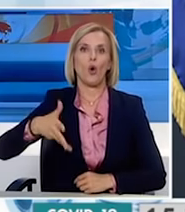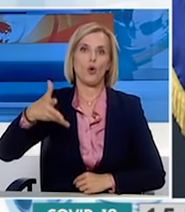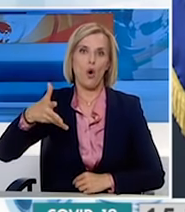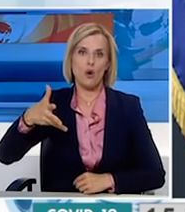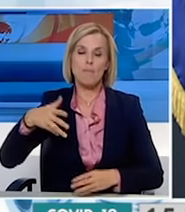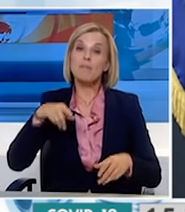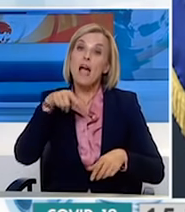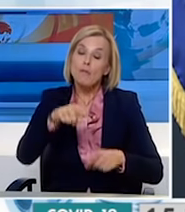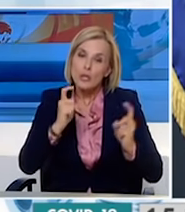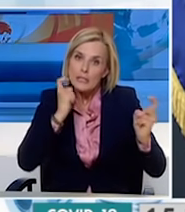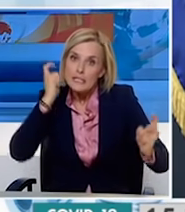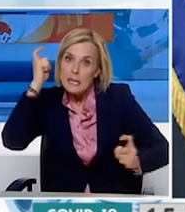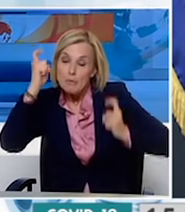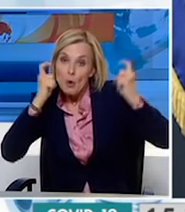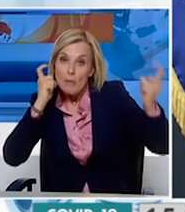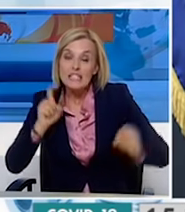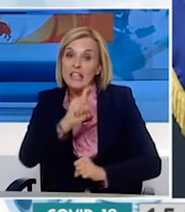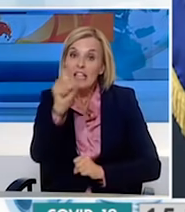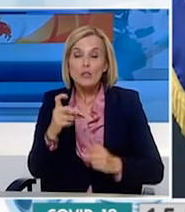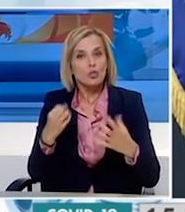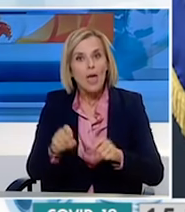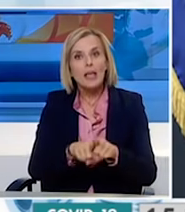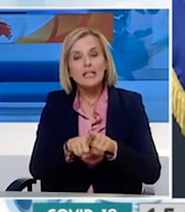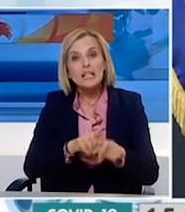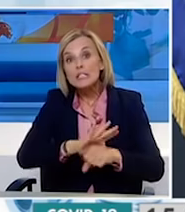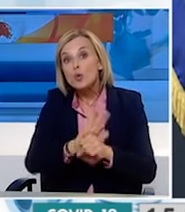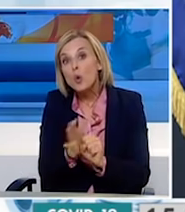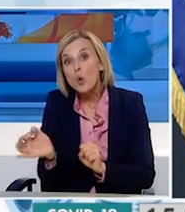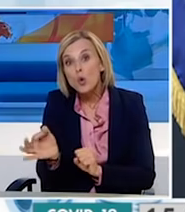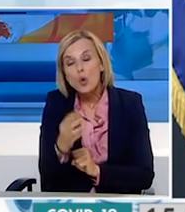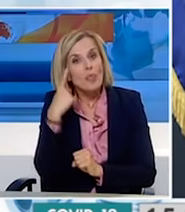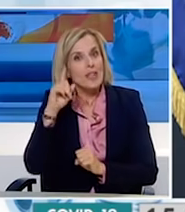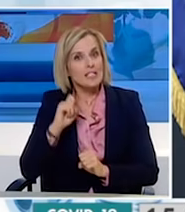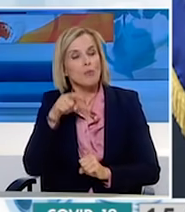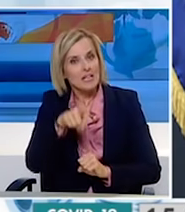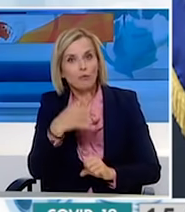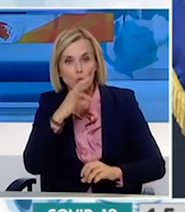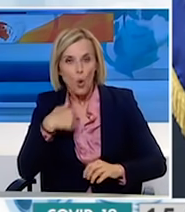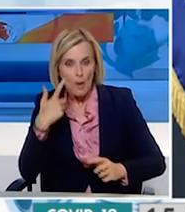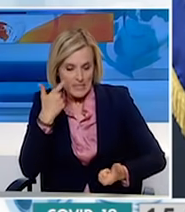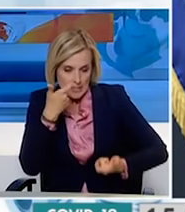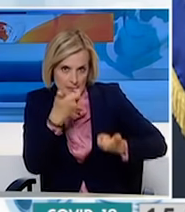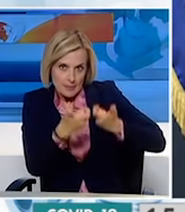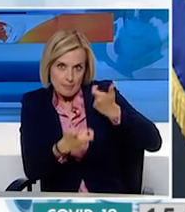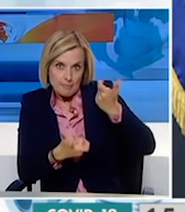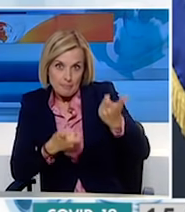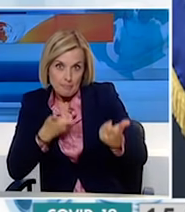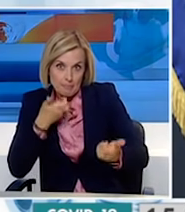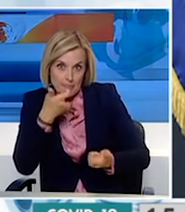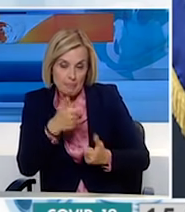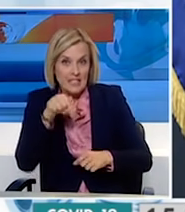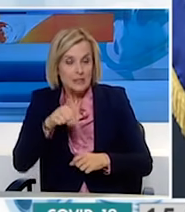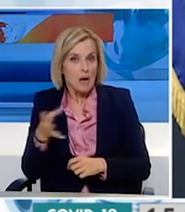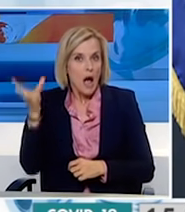θα εμφανίσουν αυτές τις σπάνιες φλεγμονώδεις επιπλοκές, για τις οποίες πρέπει να υπάρχει alert, πρέπει να υπάρχει επαγρύπνηση. Μάλιστα, άκουσα σήμερα για